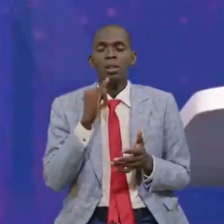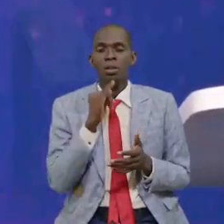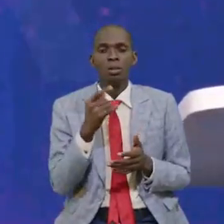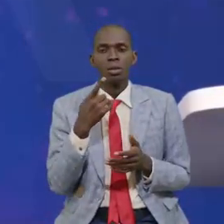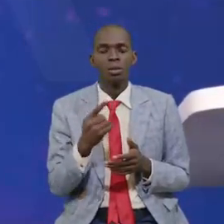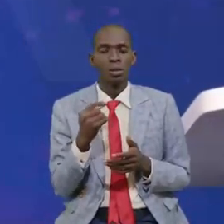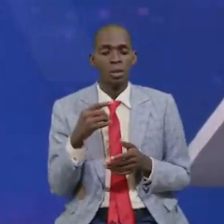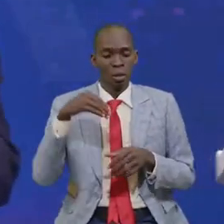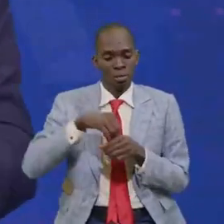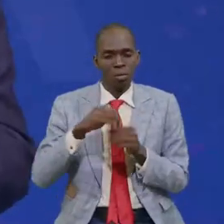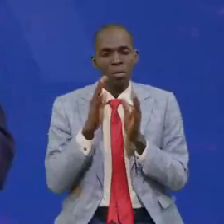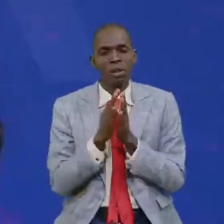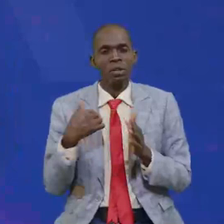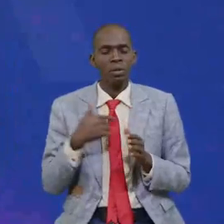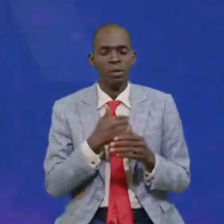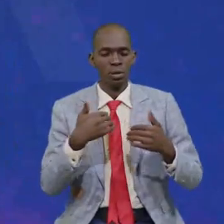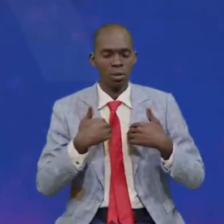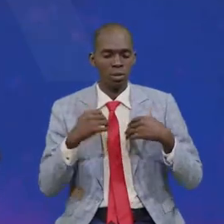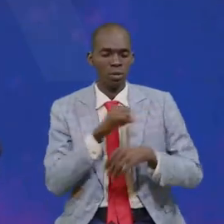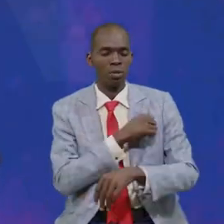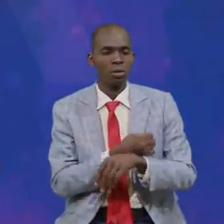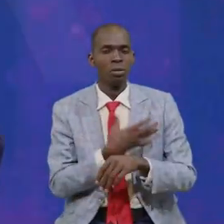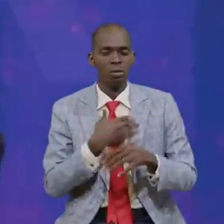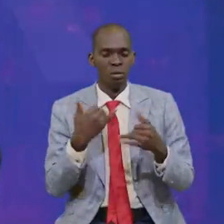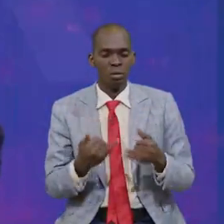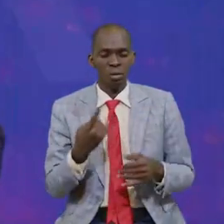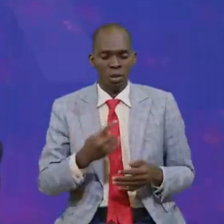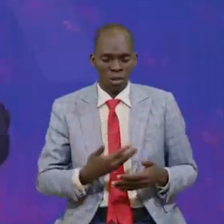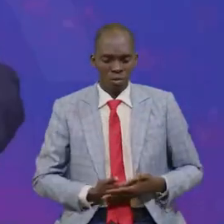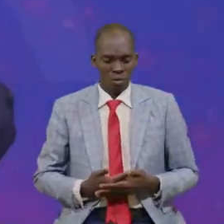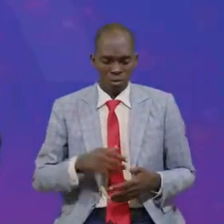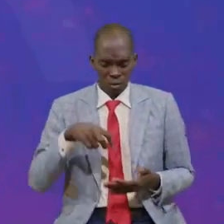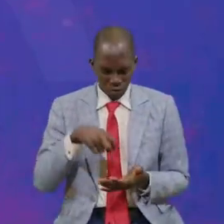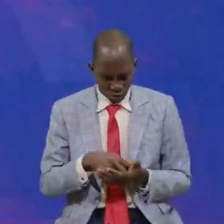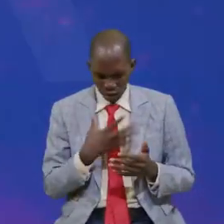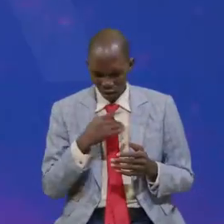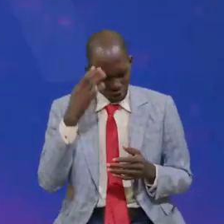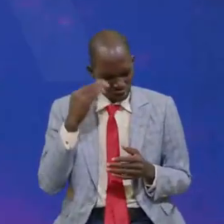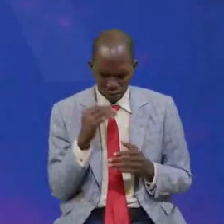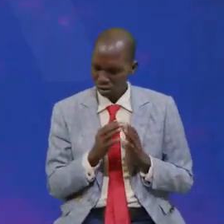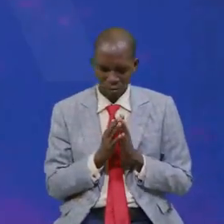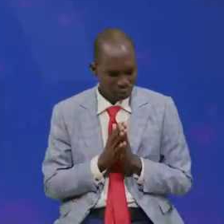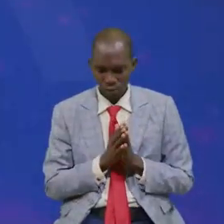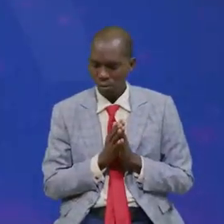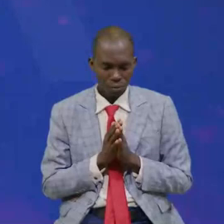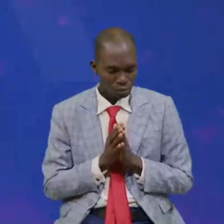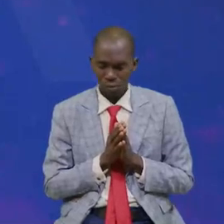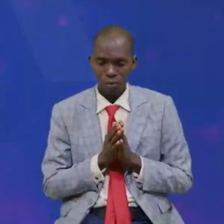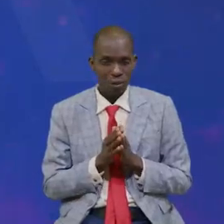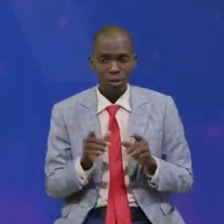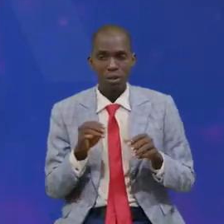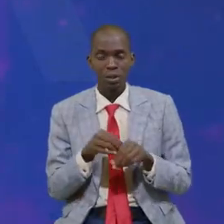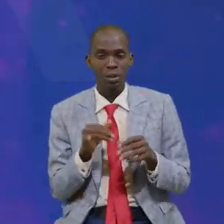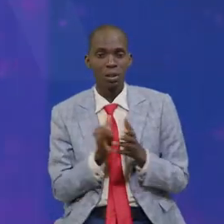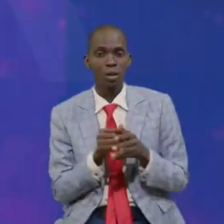que nous avons la force. Et ton enfant est à genoux et il secoue la tête comme ça, et il